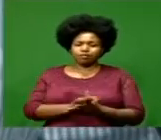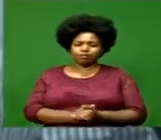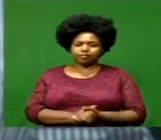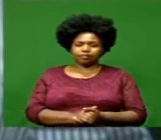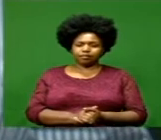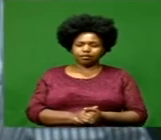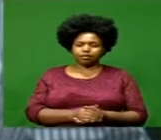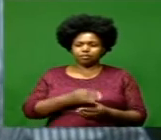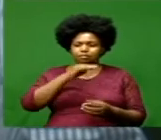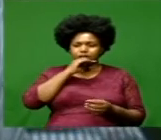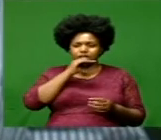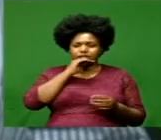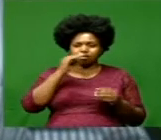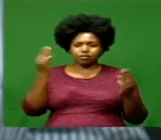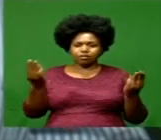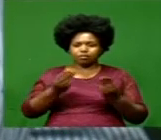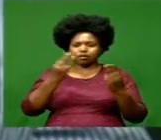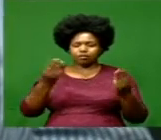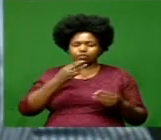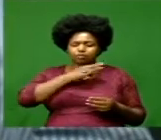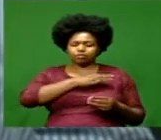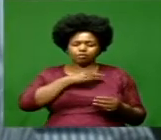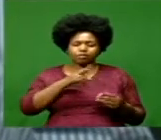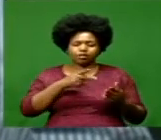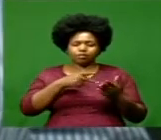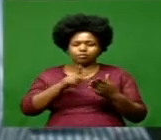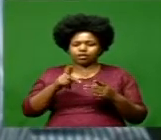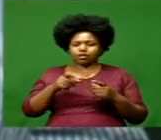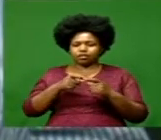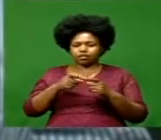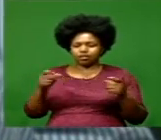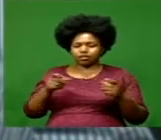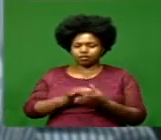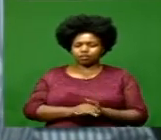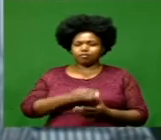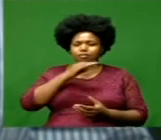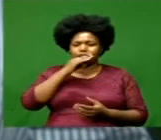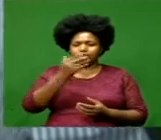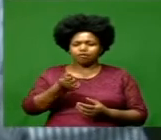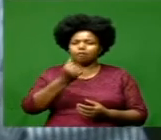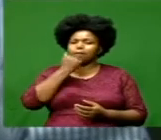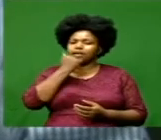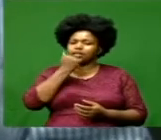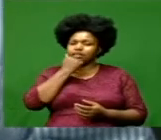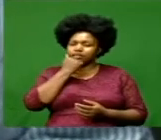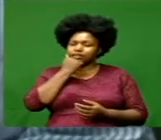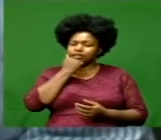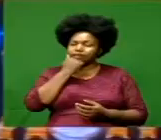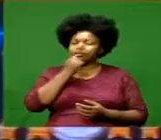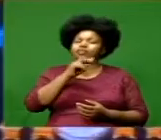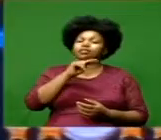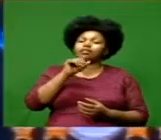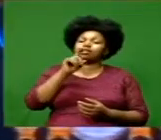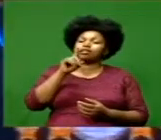maswad asi watengi matigiti ako nage la pae gamanzini enandoz ee akona ee